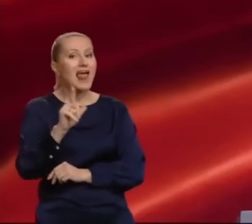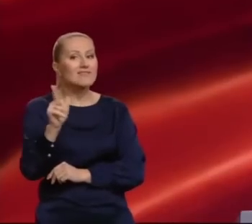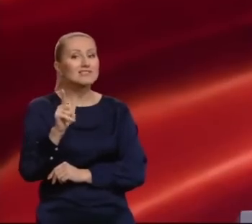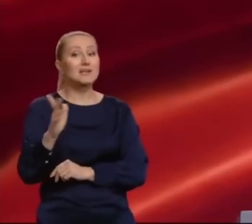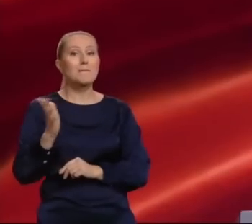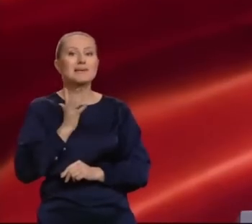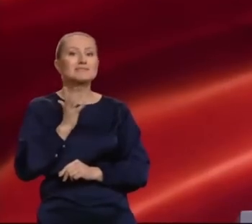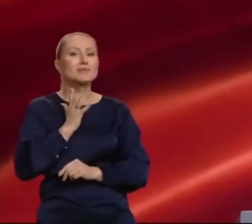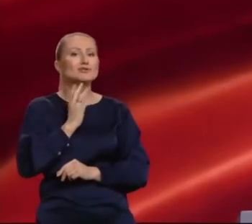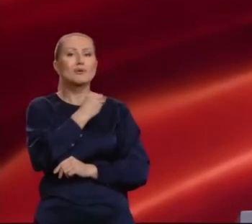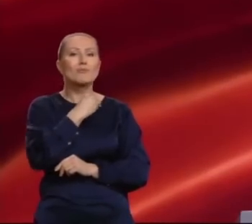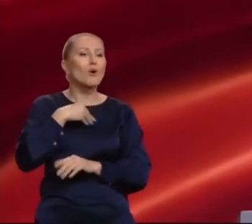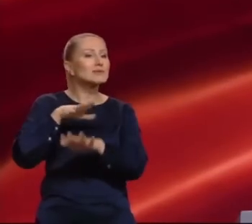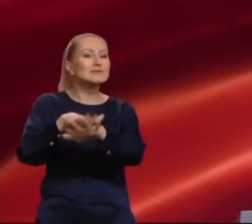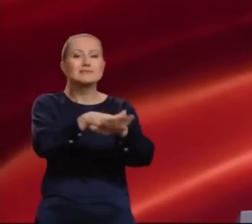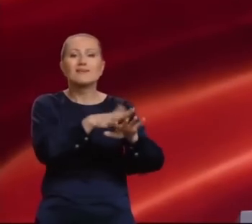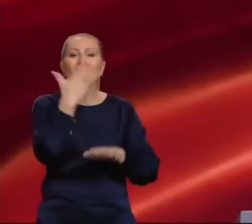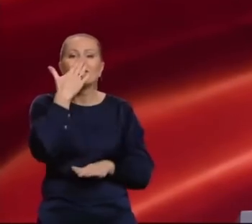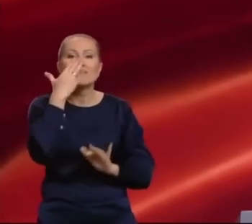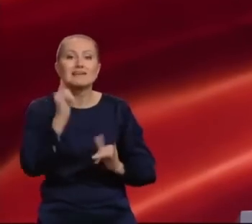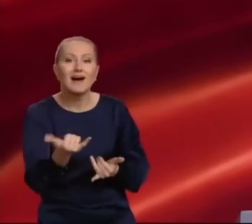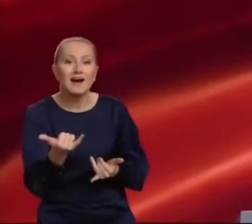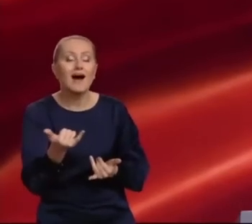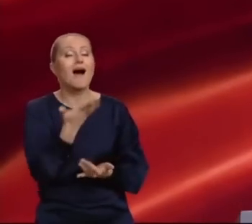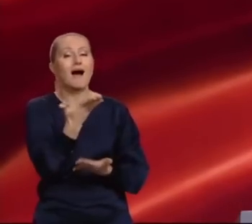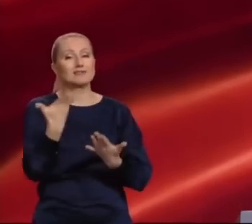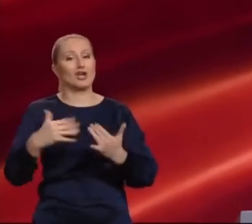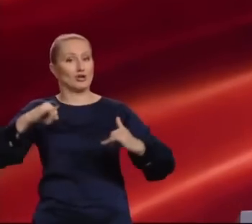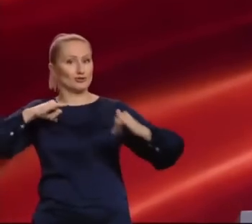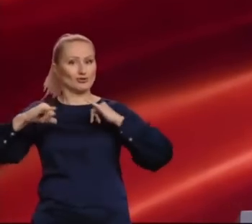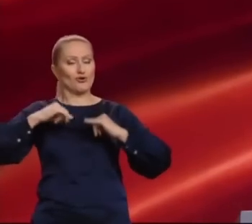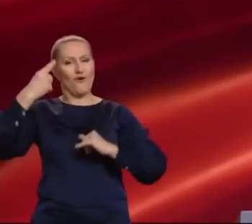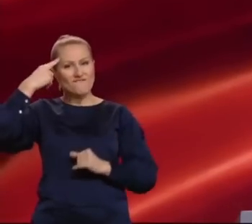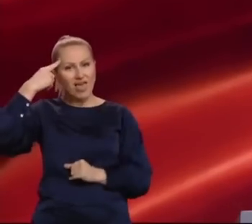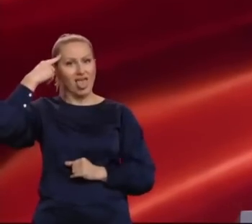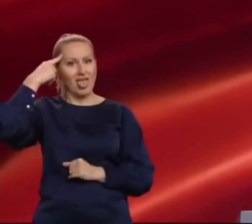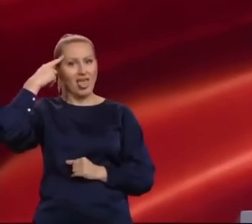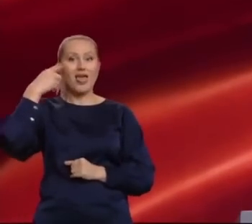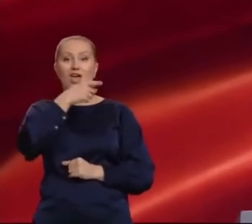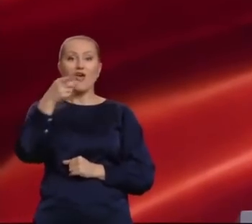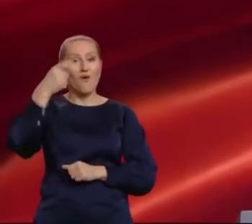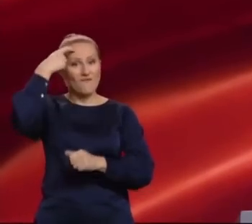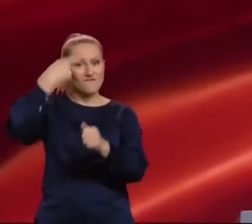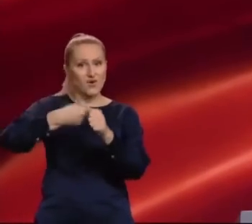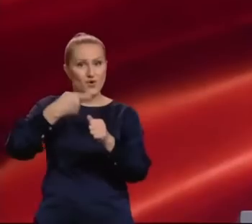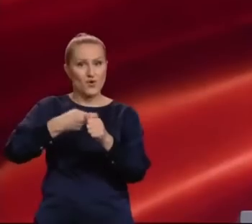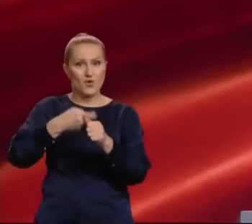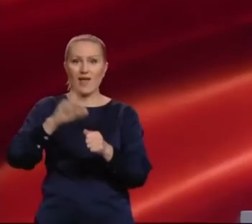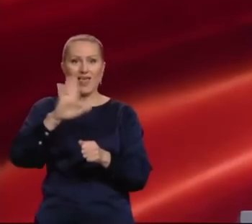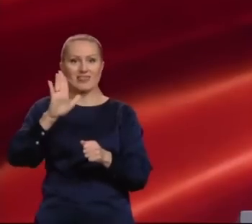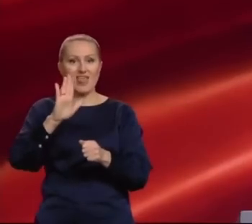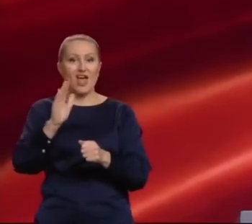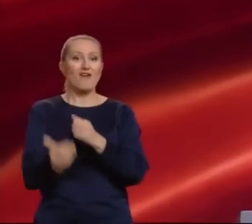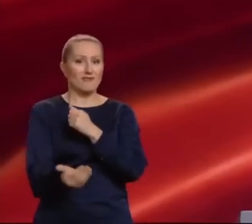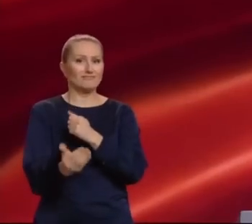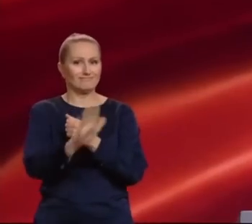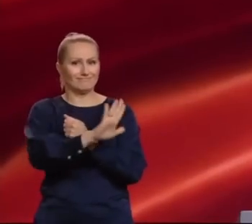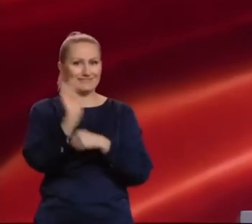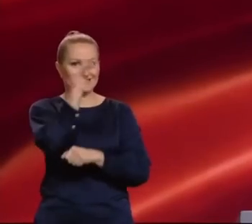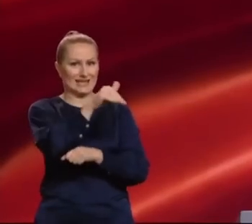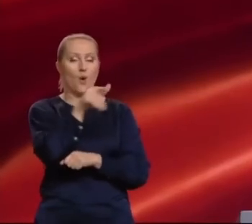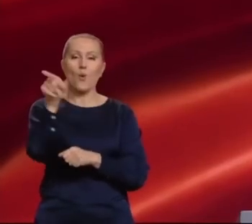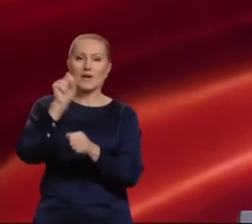to Polska, w której rząd wie, że wróg jest na wschodzie, a nie na zachodzie. Ale dla